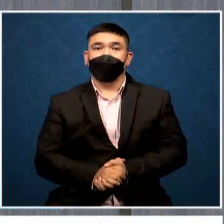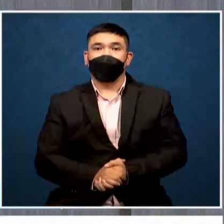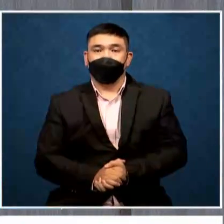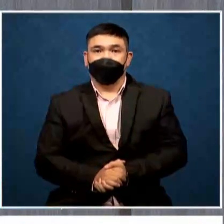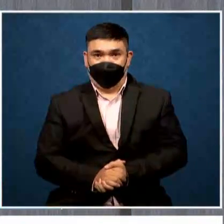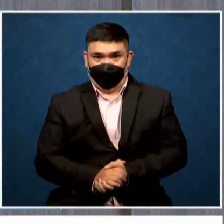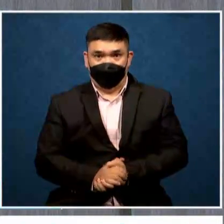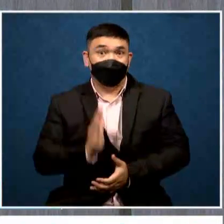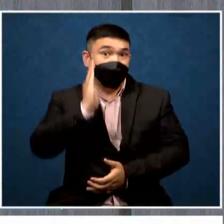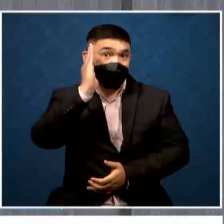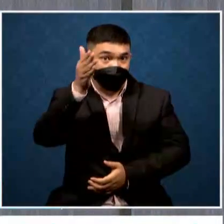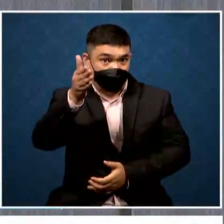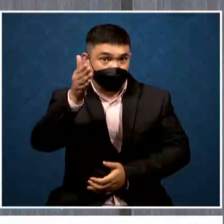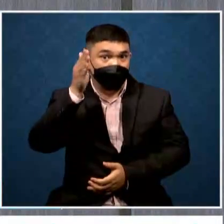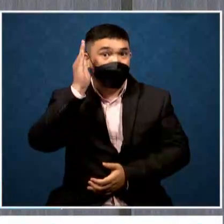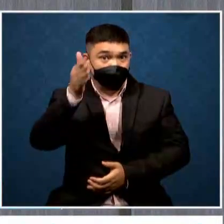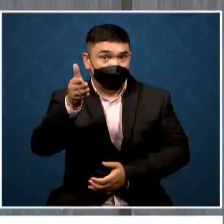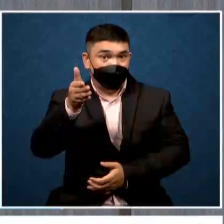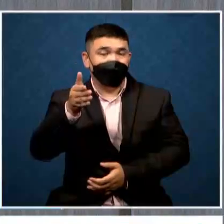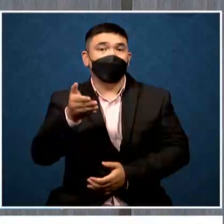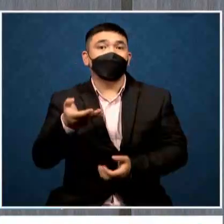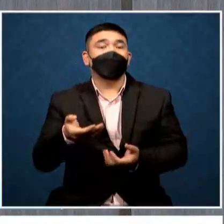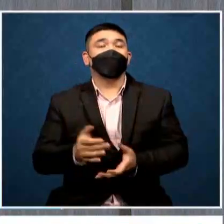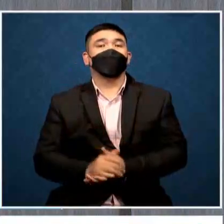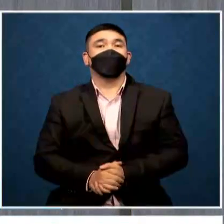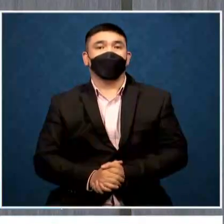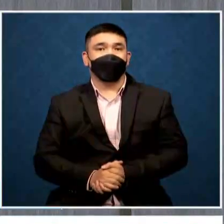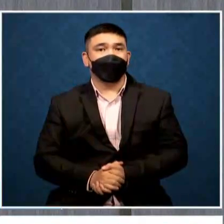ำและในอนาคตต่อไปครับท่านประธาน